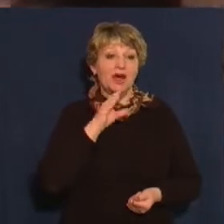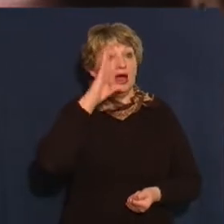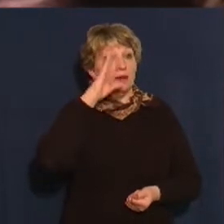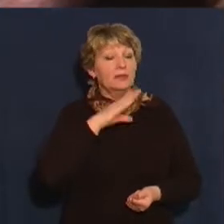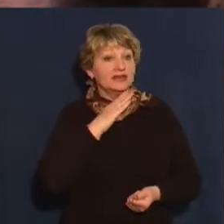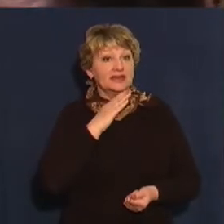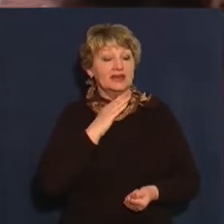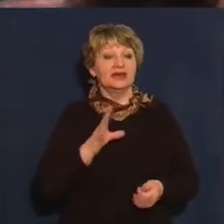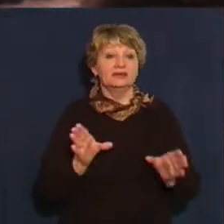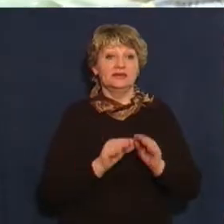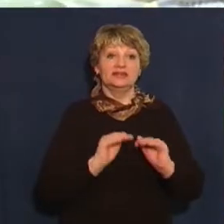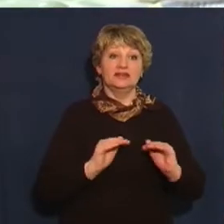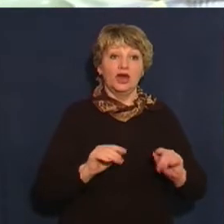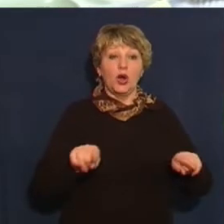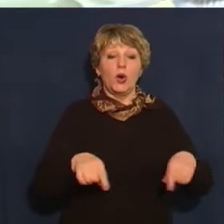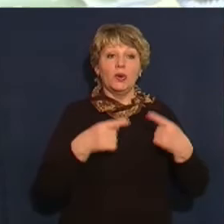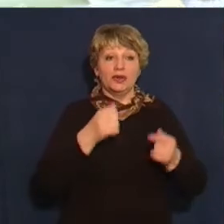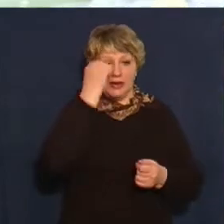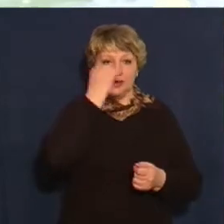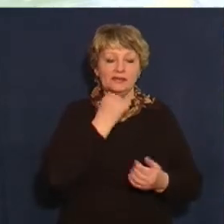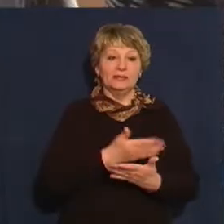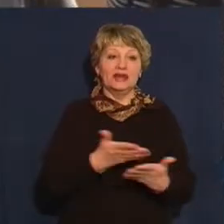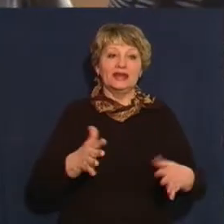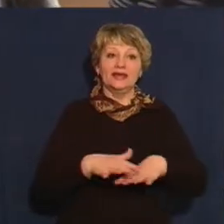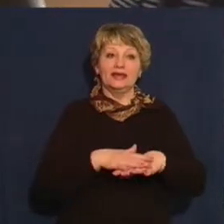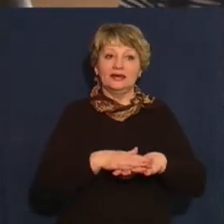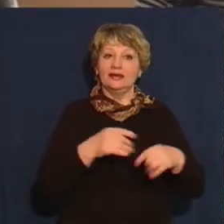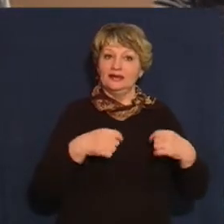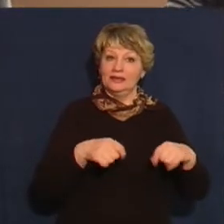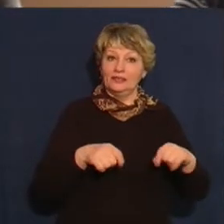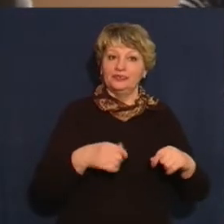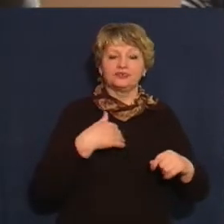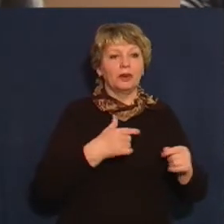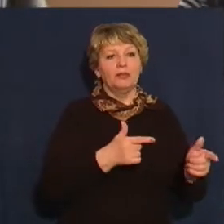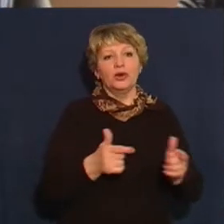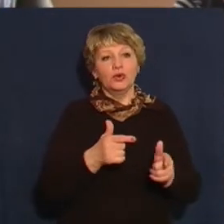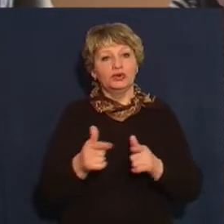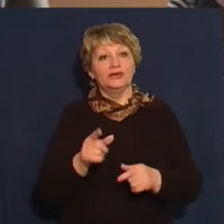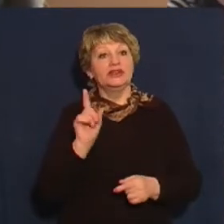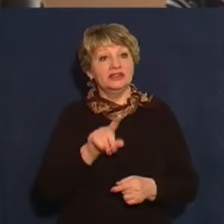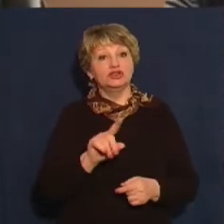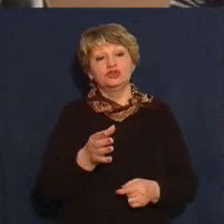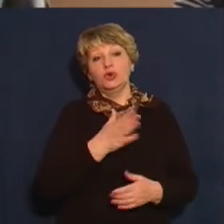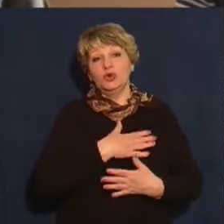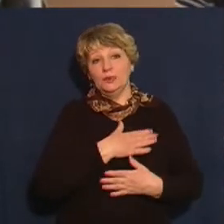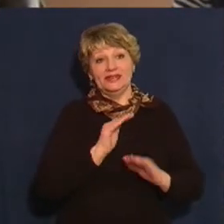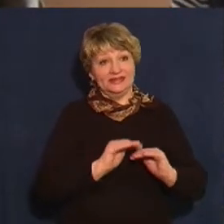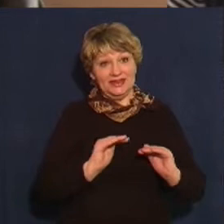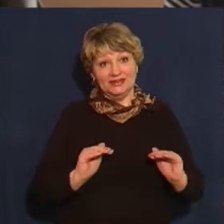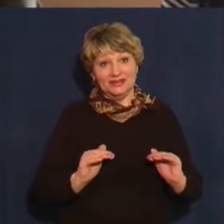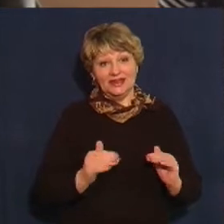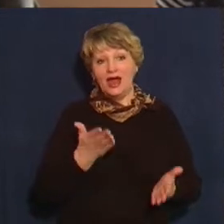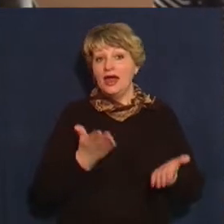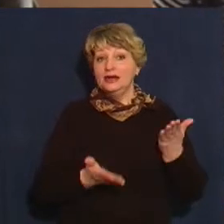до Дня Святого Патріка організували благодійну ярмарку. Ми готували традиційне те, що люблять діти. Якби в ірландську